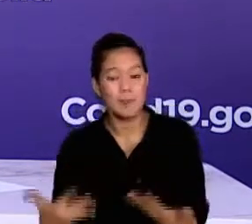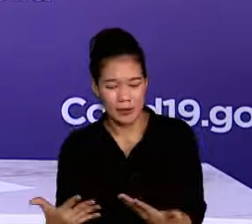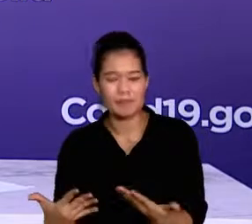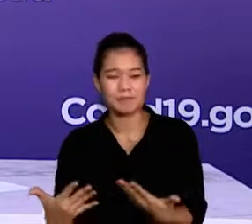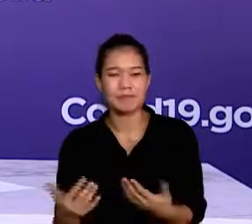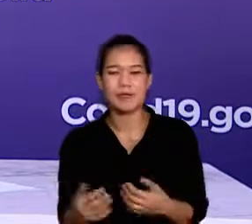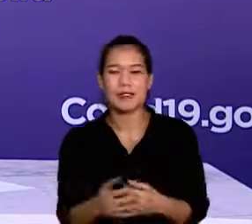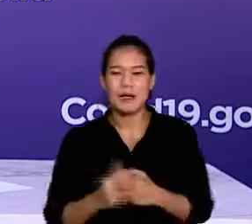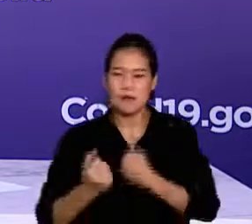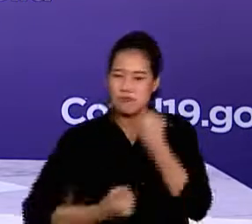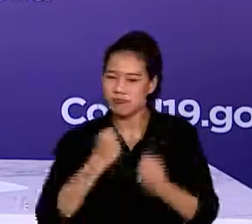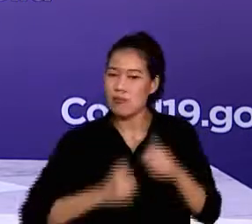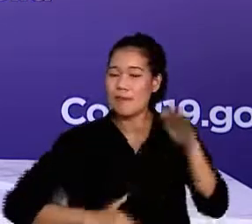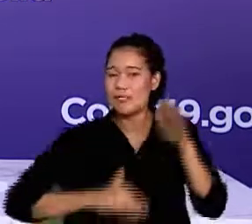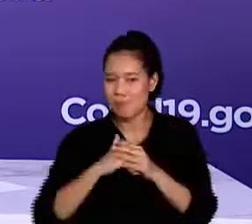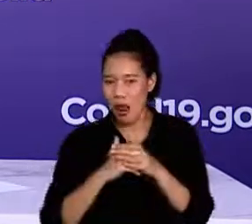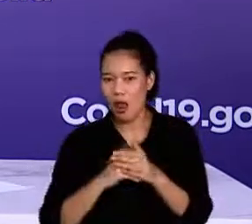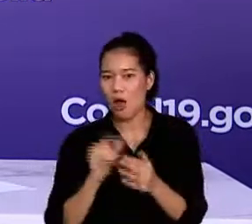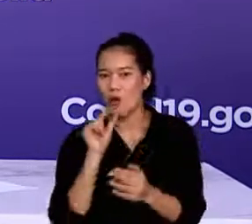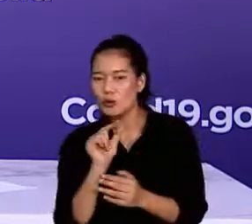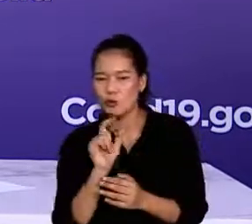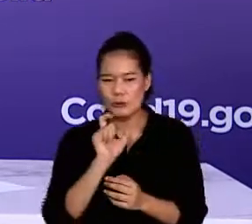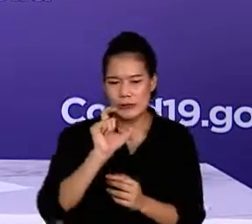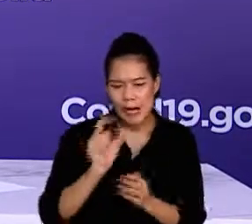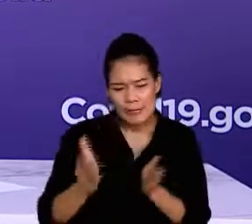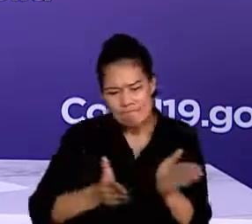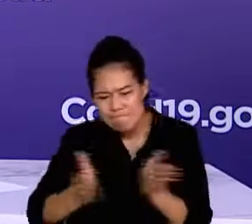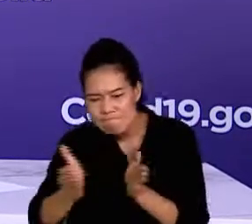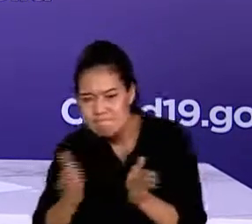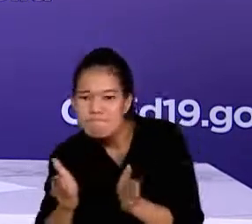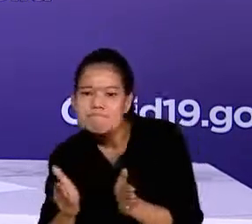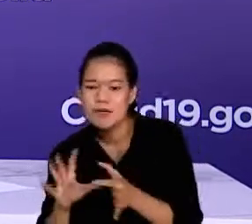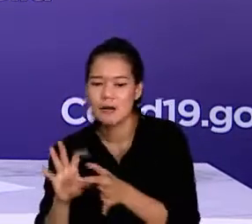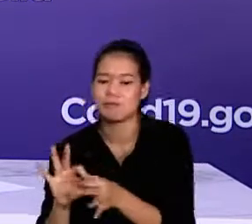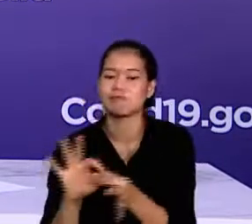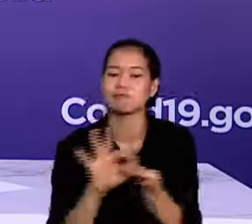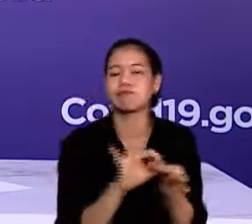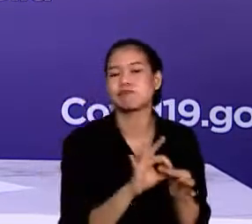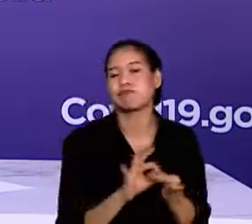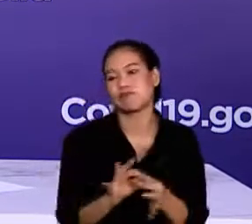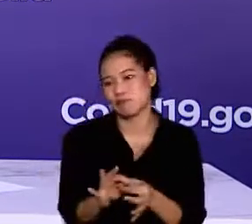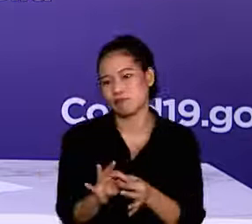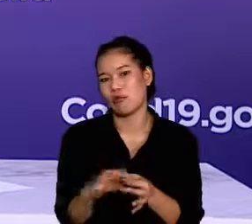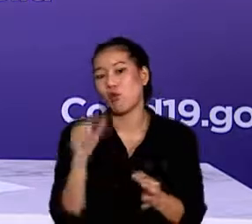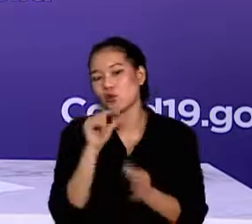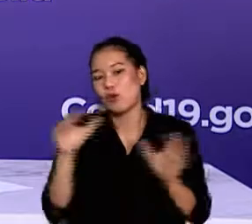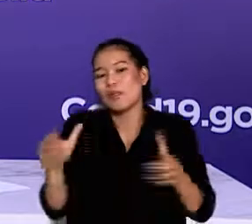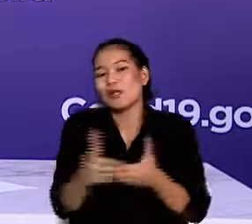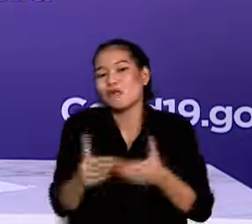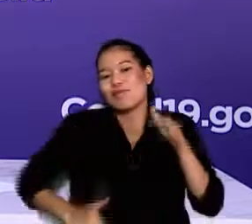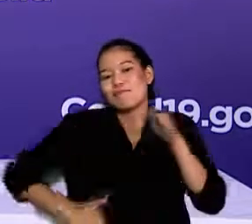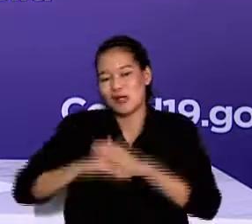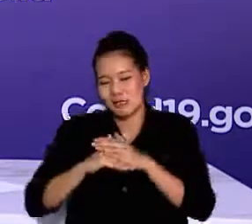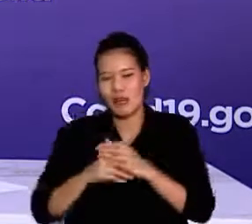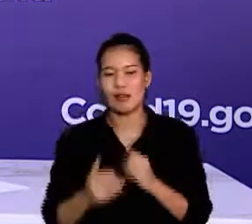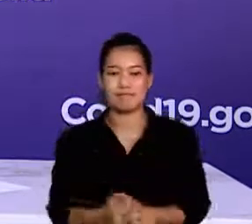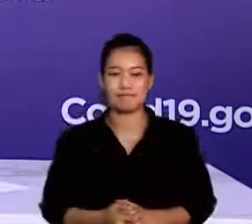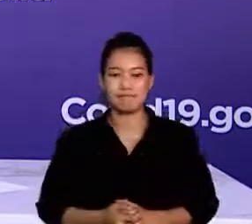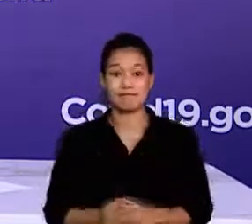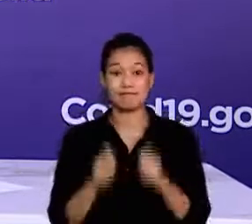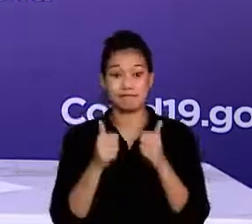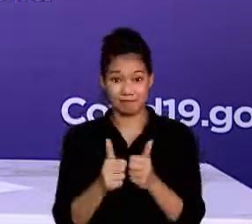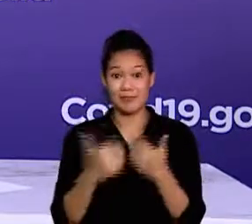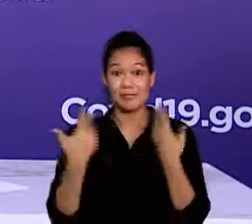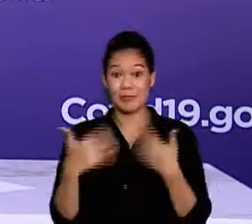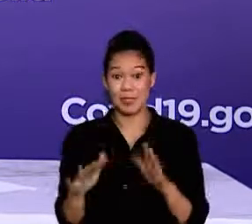memaksimalkan berbagai upaya pengendalian secara paralel untuk upaya proteksi maksimal Hai